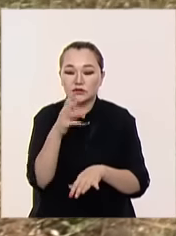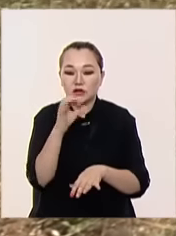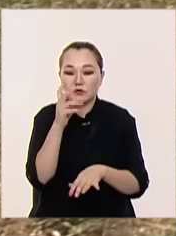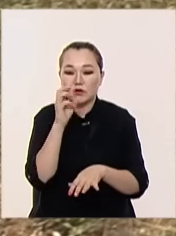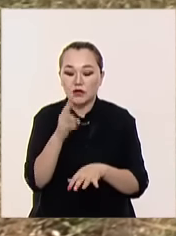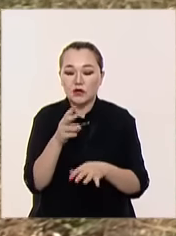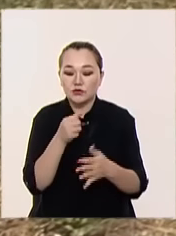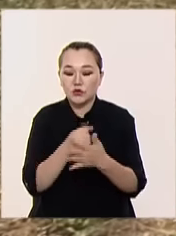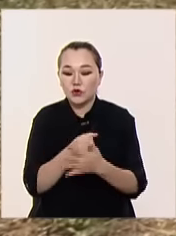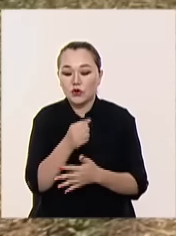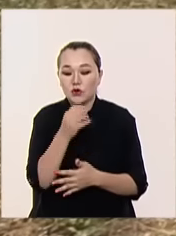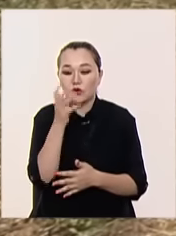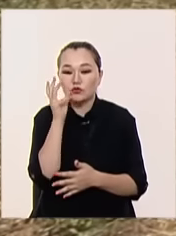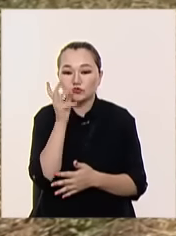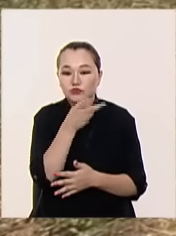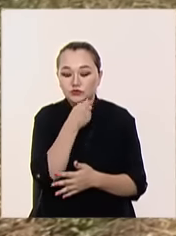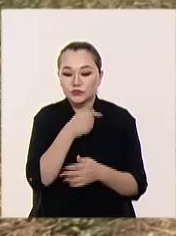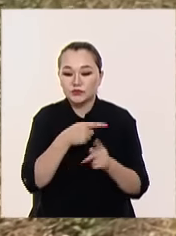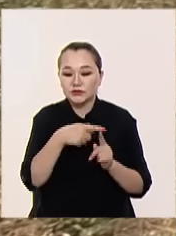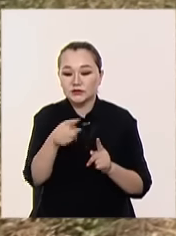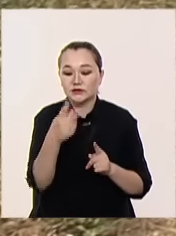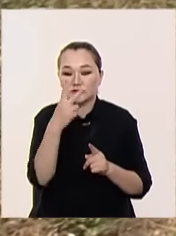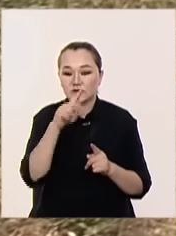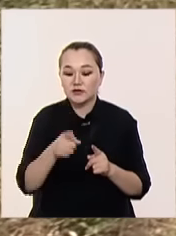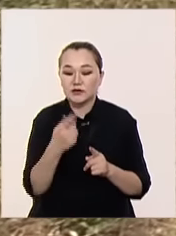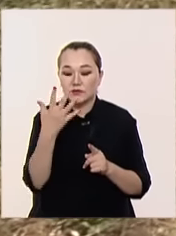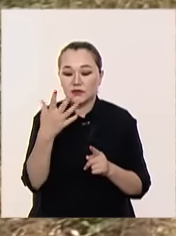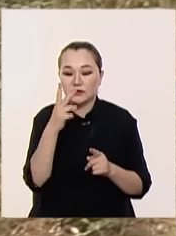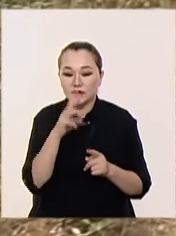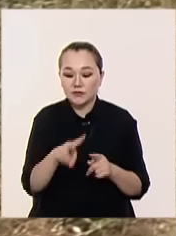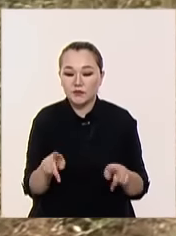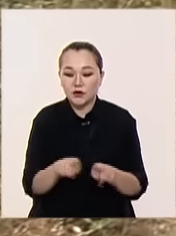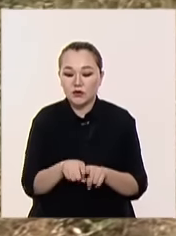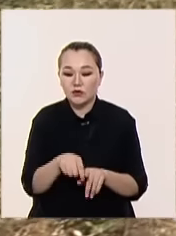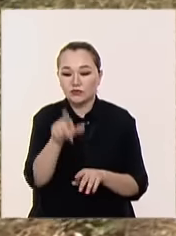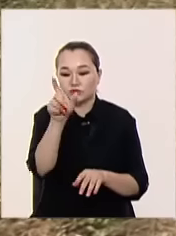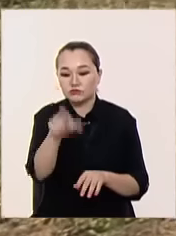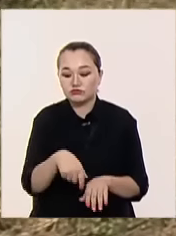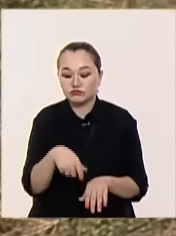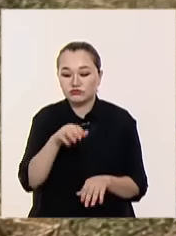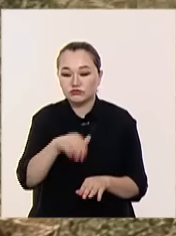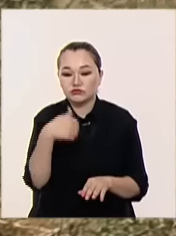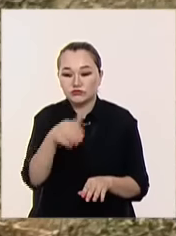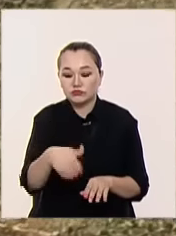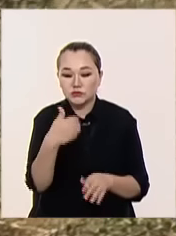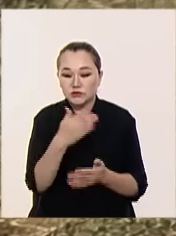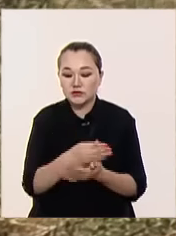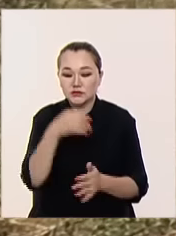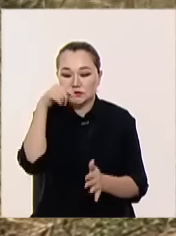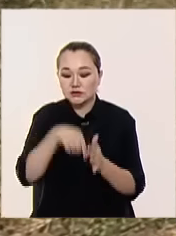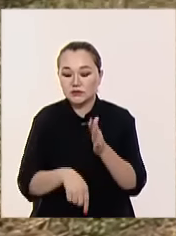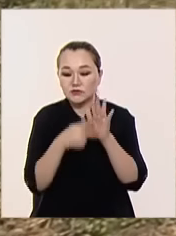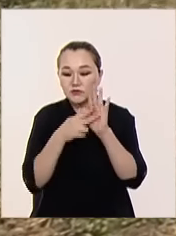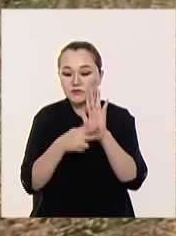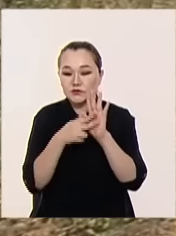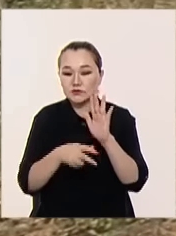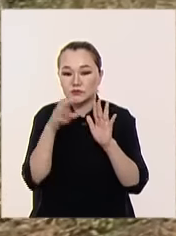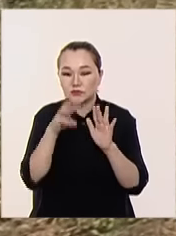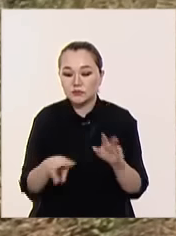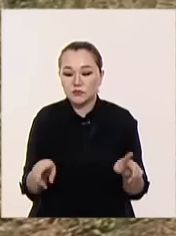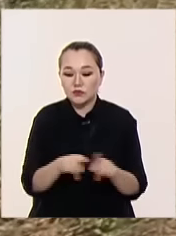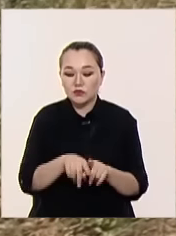бастап, Үштөбеге дейін ұзындығы 2,5 шақырымдық тура осындай траншеяны қазып тастапты. Тереңдігі 80 сантиметрді құрайтын